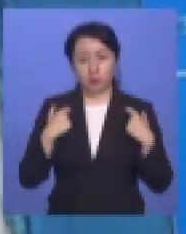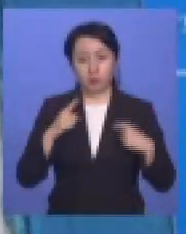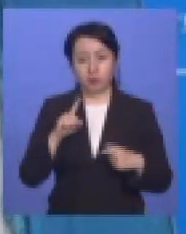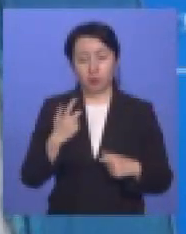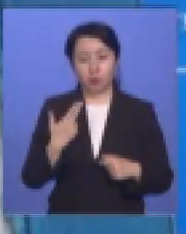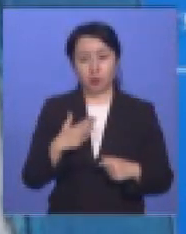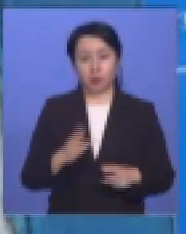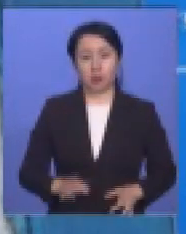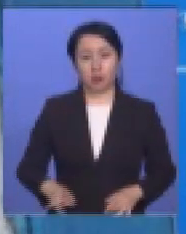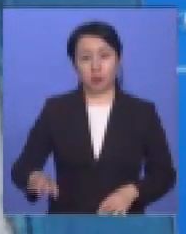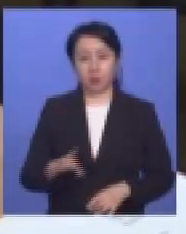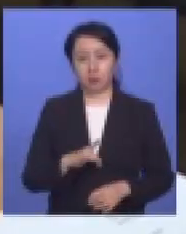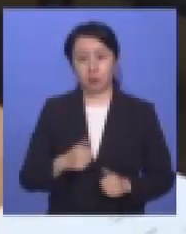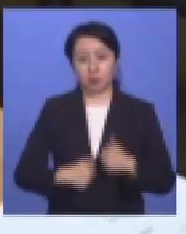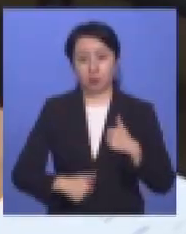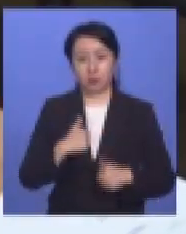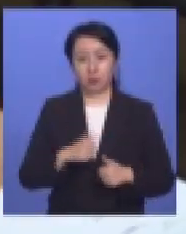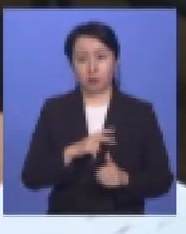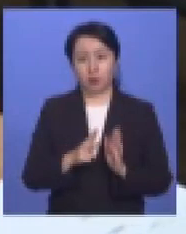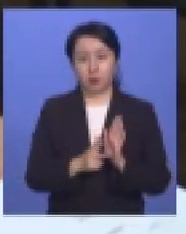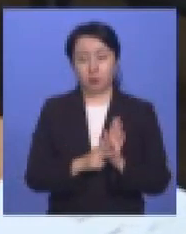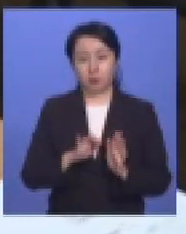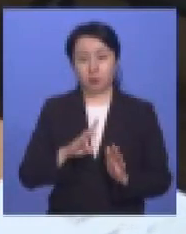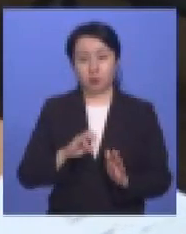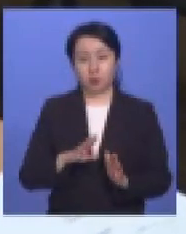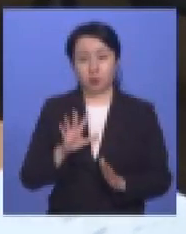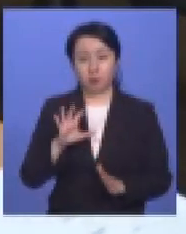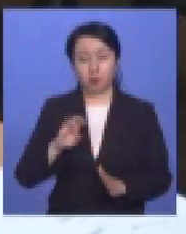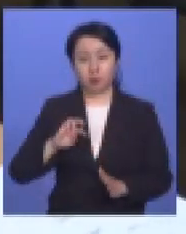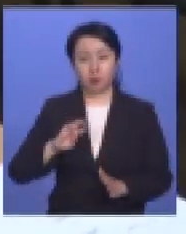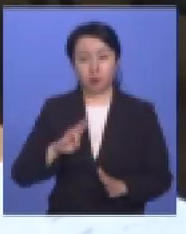инспекторларына 150 номер арқылы республикалық кал орталыққа,